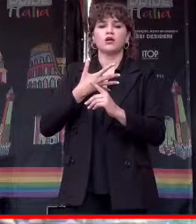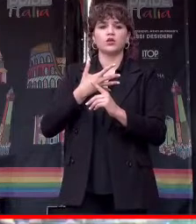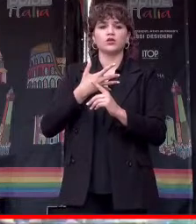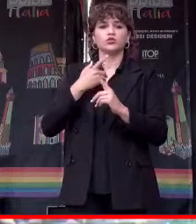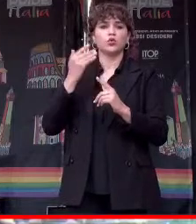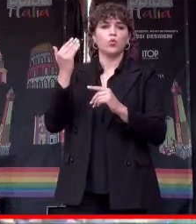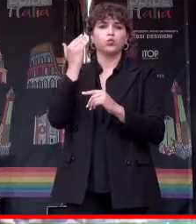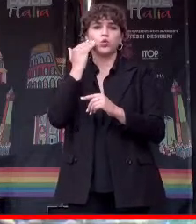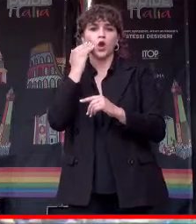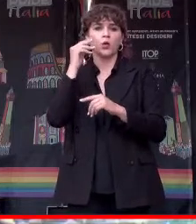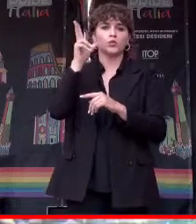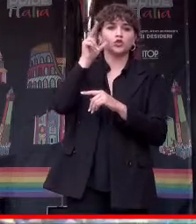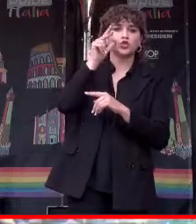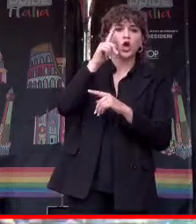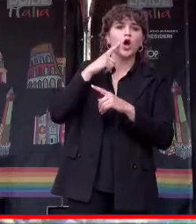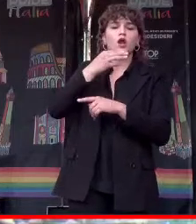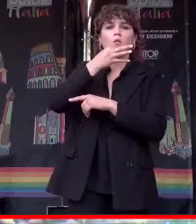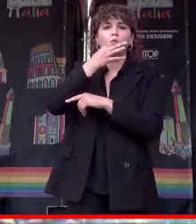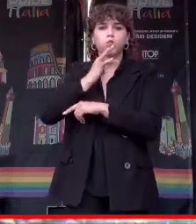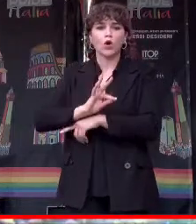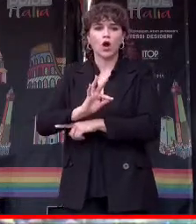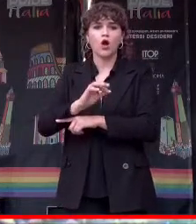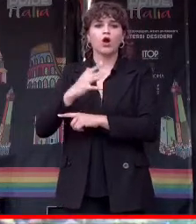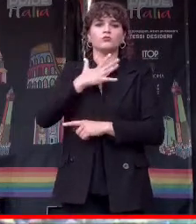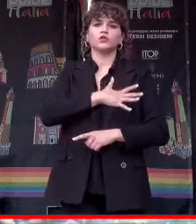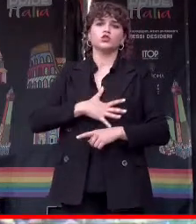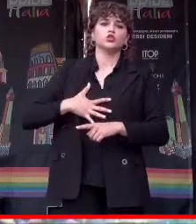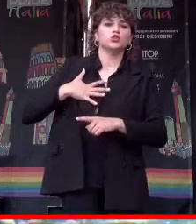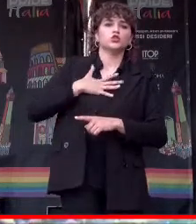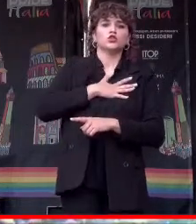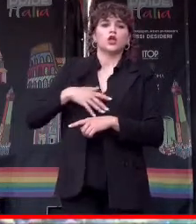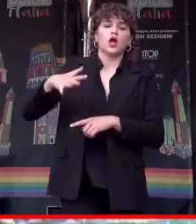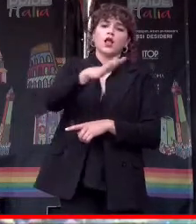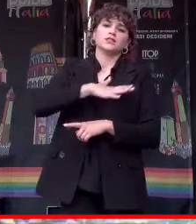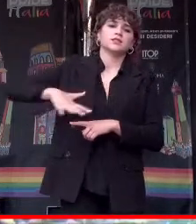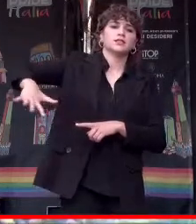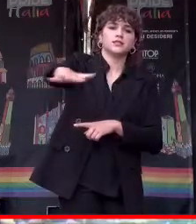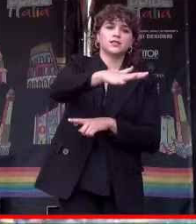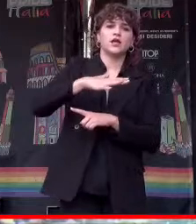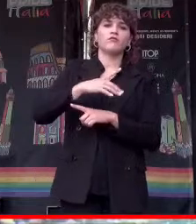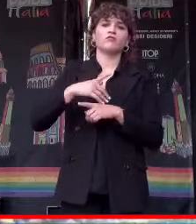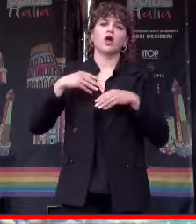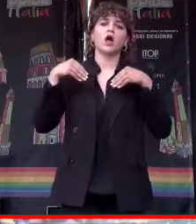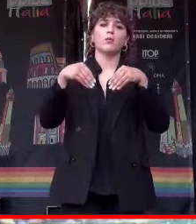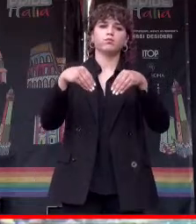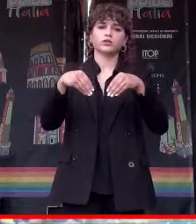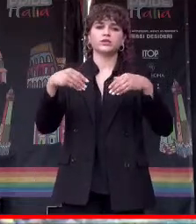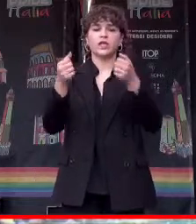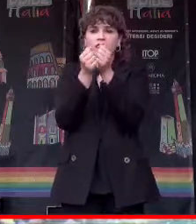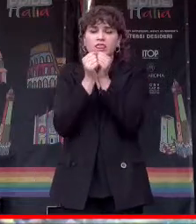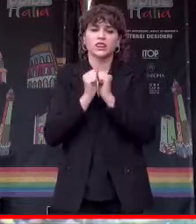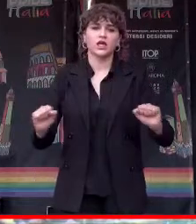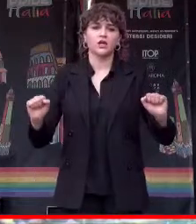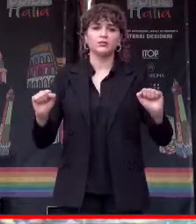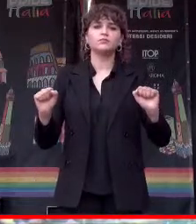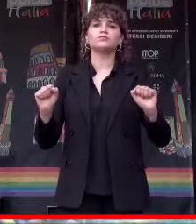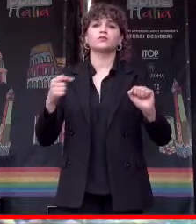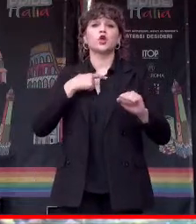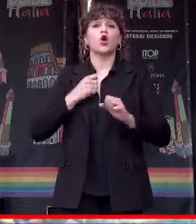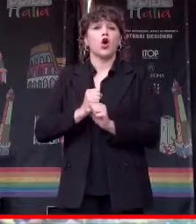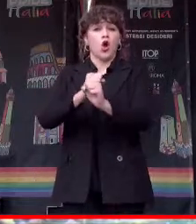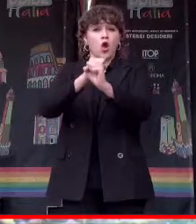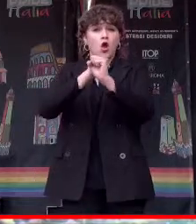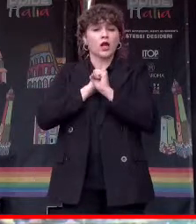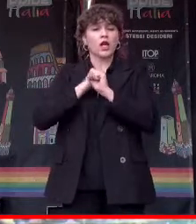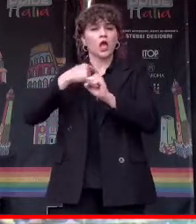godere delle nostre città e dei nostri spazi pubblici in maniera democratica, la democrazia realizzata. Io credo e so che